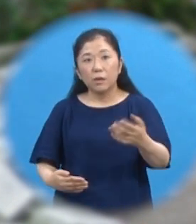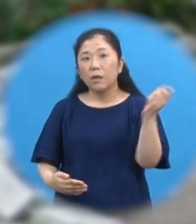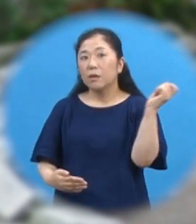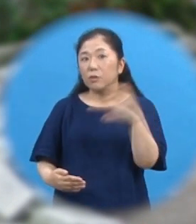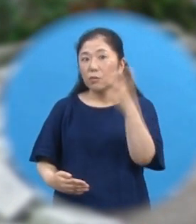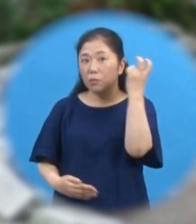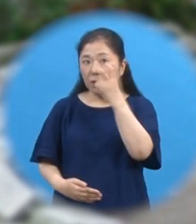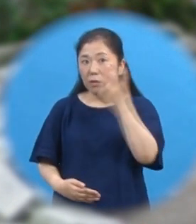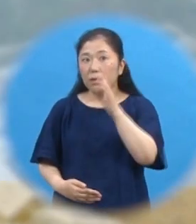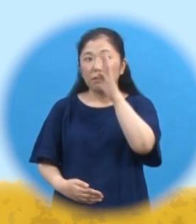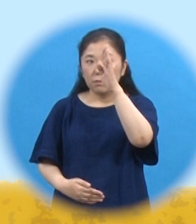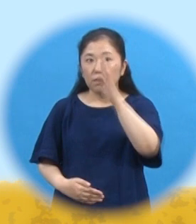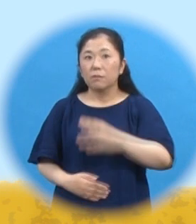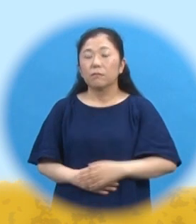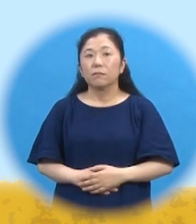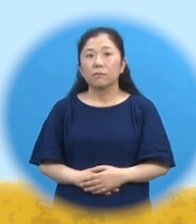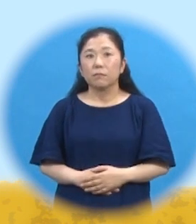検しましょう。